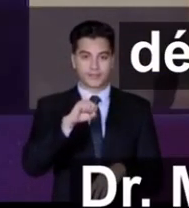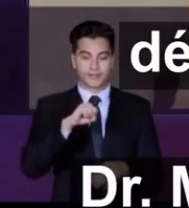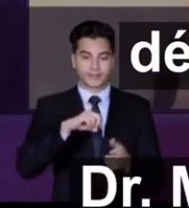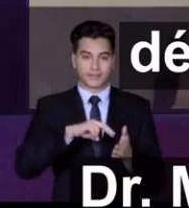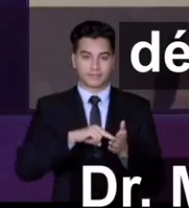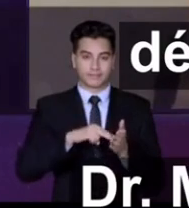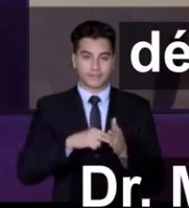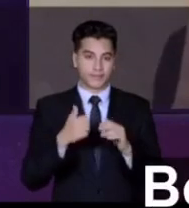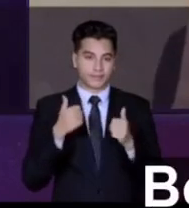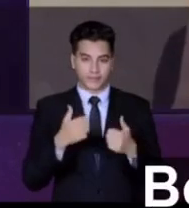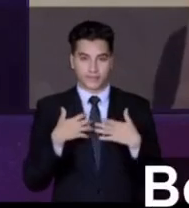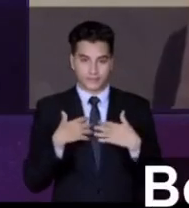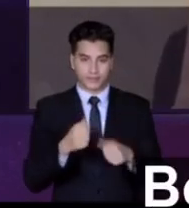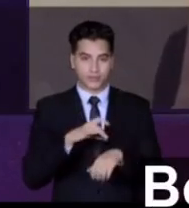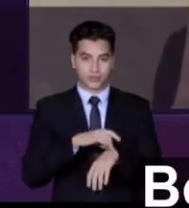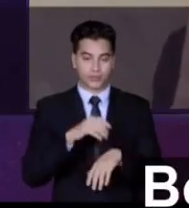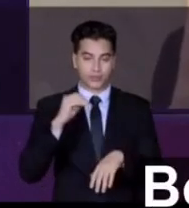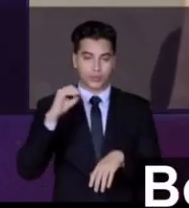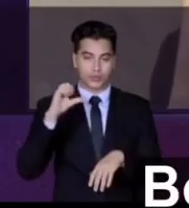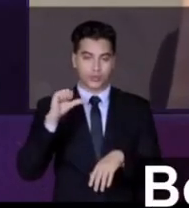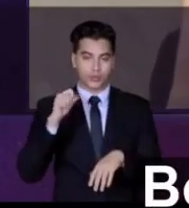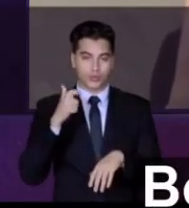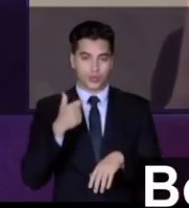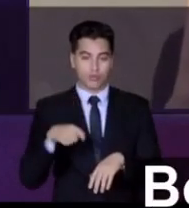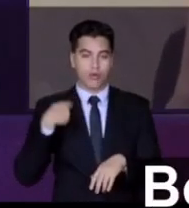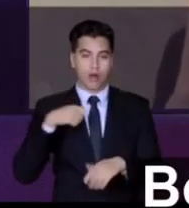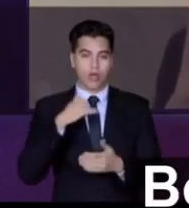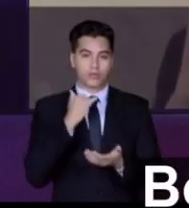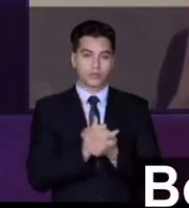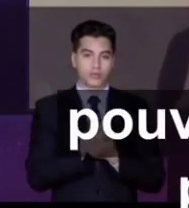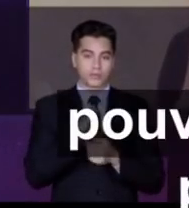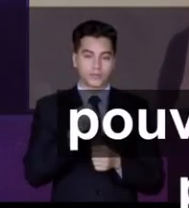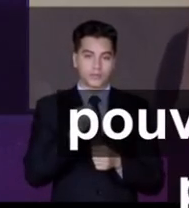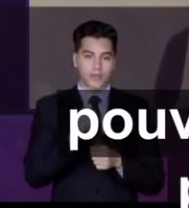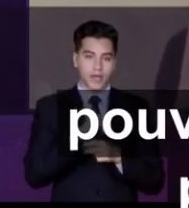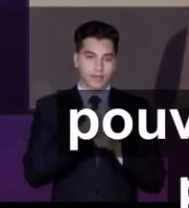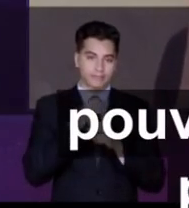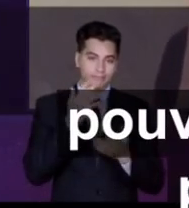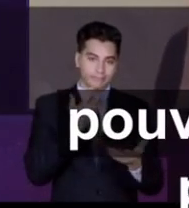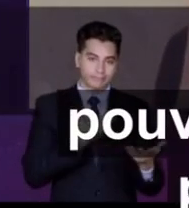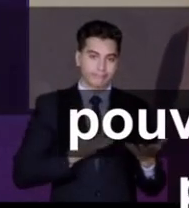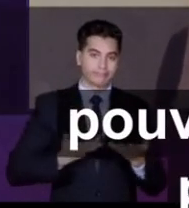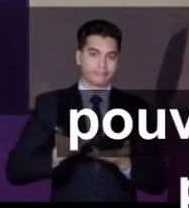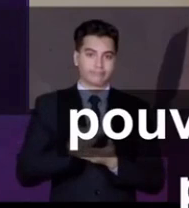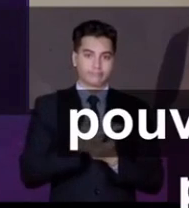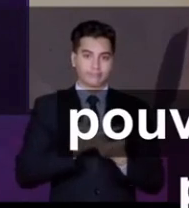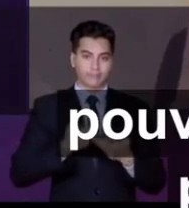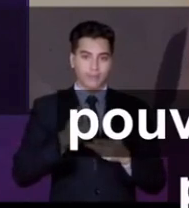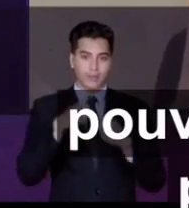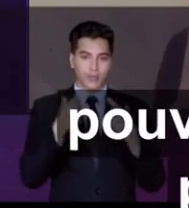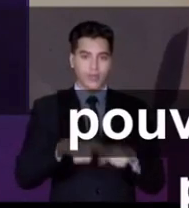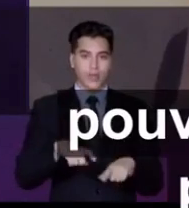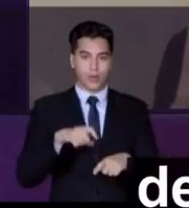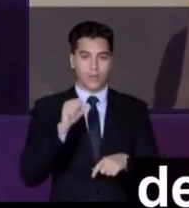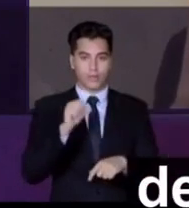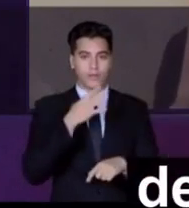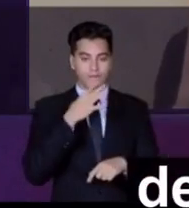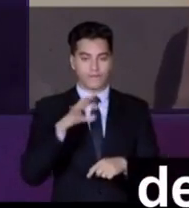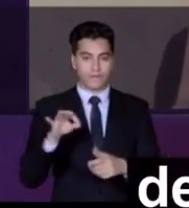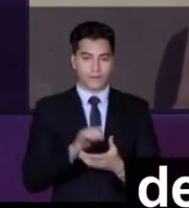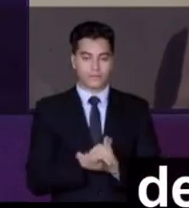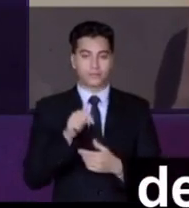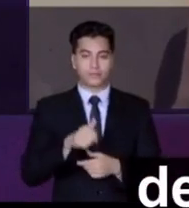جون، أهلا ومرحبا بك. اهلا بيك، اهلا وسهلا. دكتور جون، في البداية نتحدث عن الوضع العام